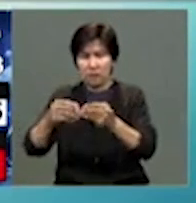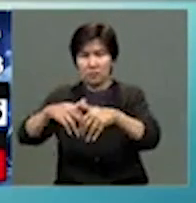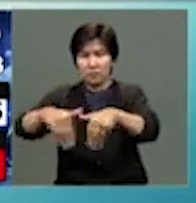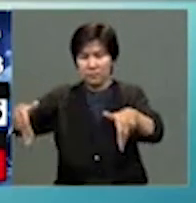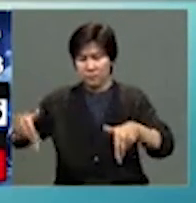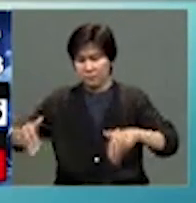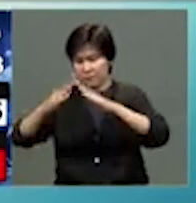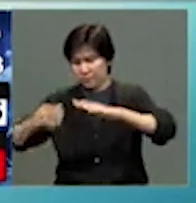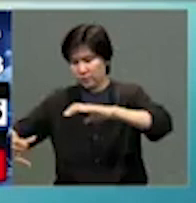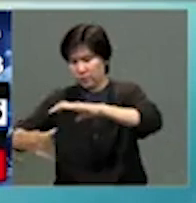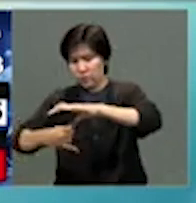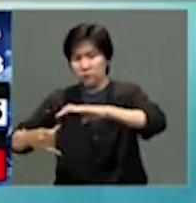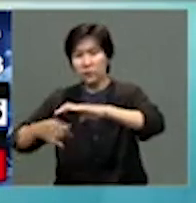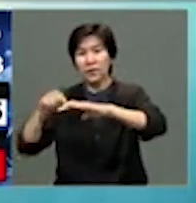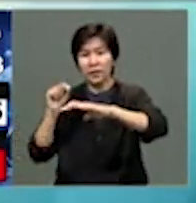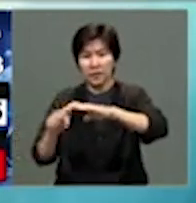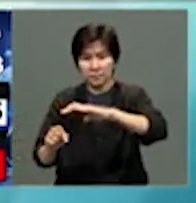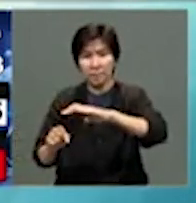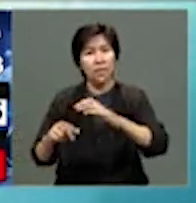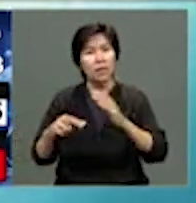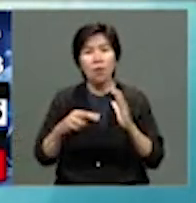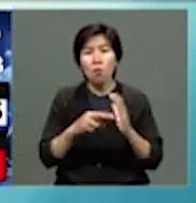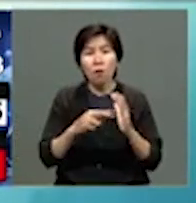ขึ้นมาแต่อันนี้เป็นกลุ่มก้อนที่อยู่ในสถานที่กับการที่รัฐจัดให้แล้วก็ไม่ถือว่าเป็นเป็นเอ่อระลอกสองหรือSecond Waveนะครับอันนี้นำเรียนว่าเป็นสถิติที่ใส่ขึ้นมาได้มองเห็นนะครับแต่ว่าใส่เป็นสีนะ